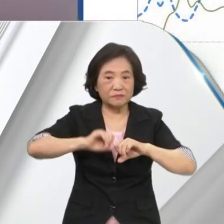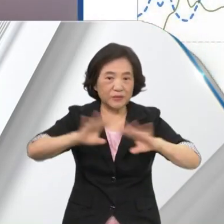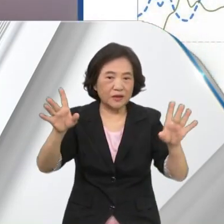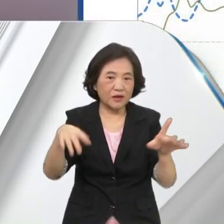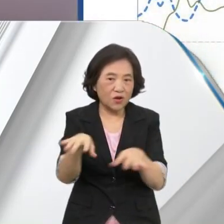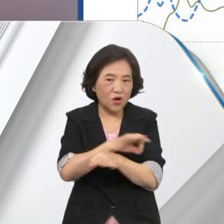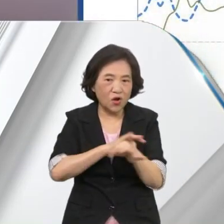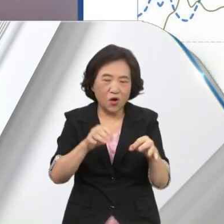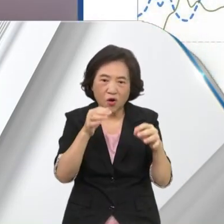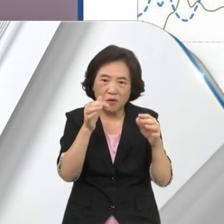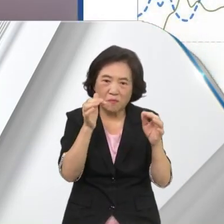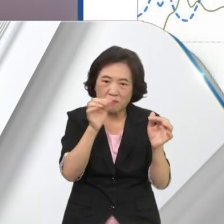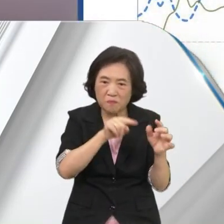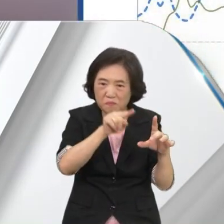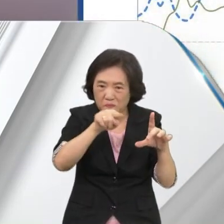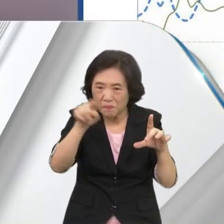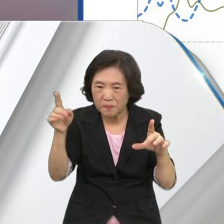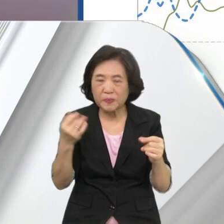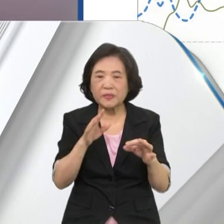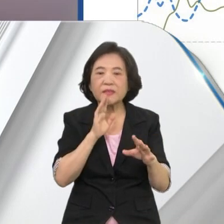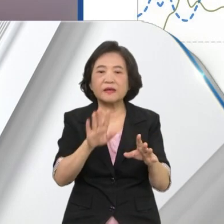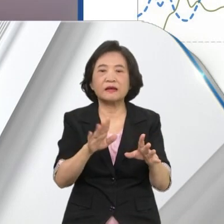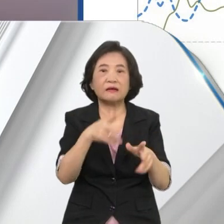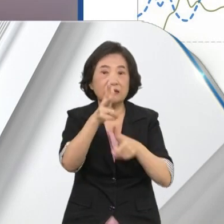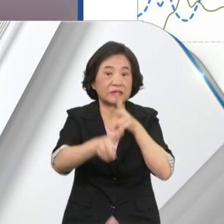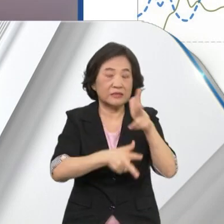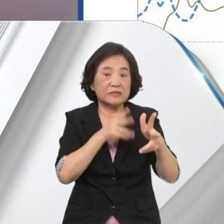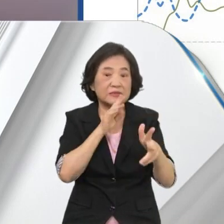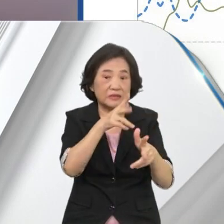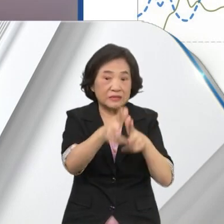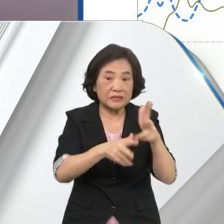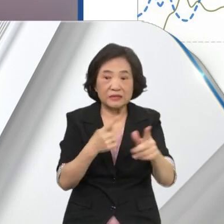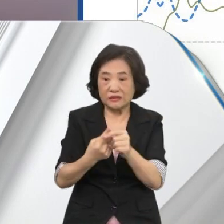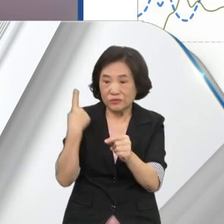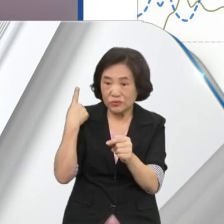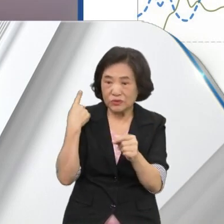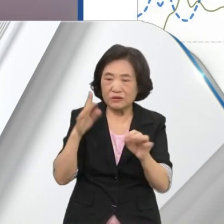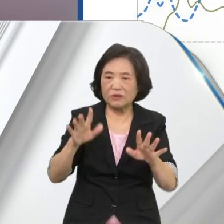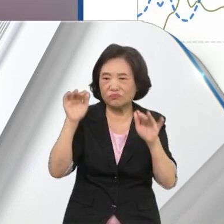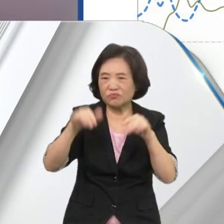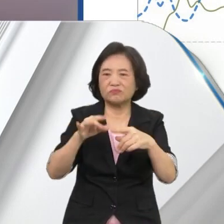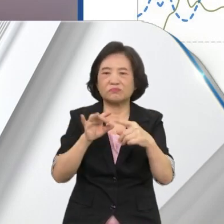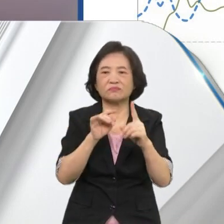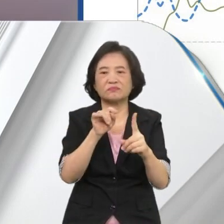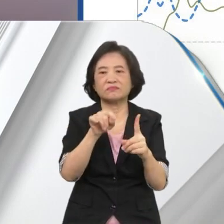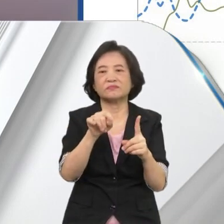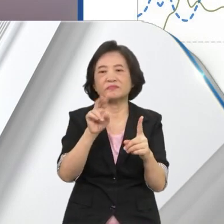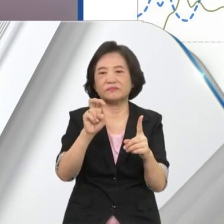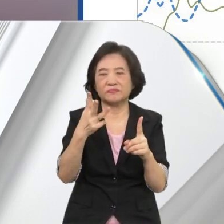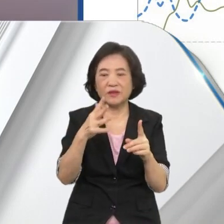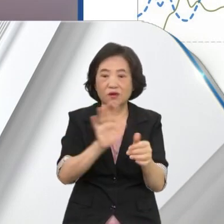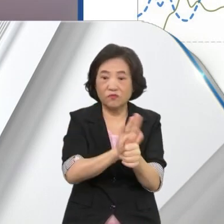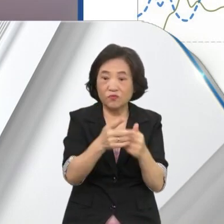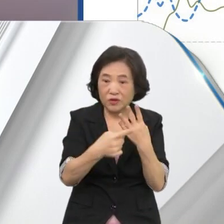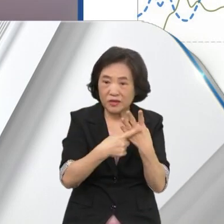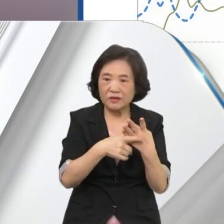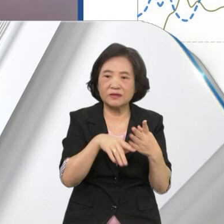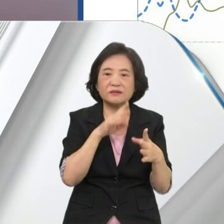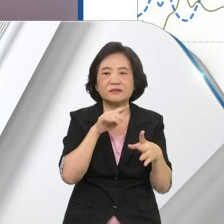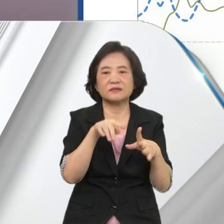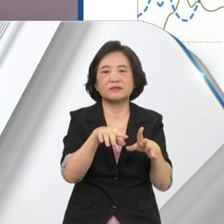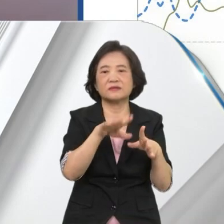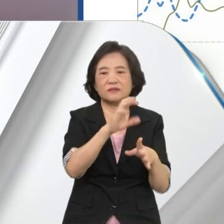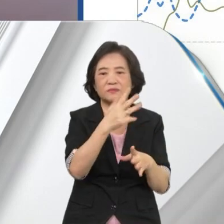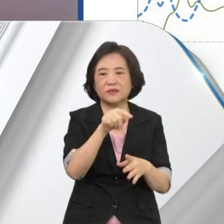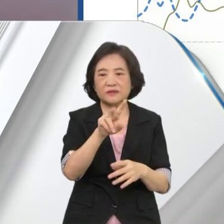候前两点，制造业105.24%，同上涨业来比跌的1.28%；服务业是100.49%，同